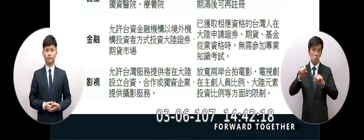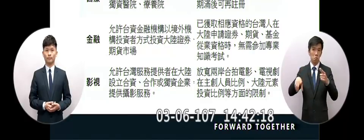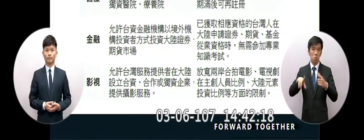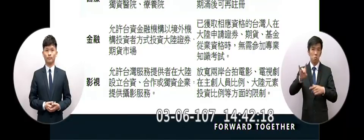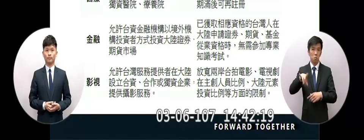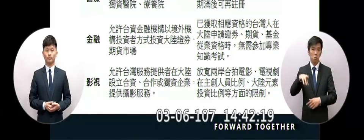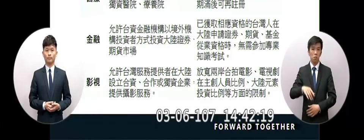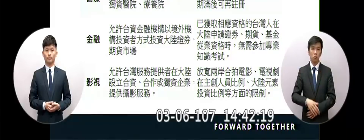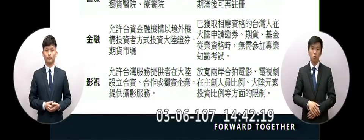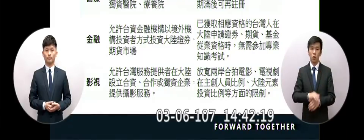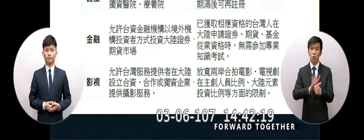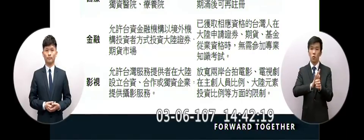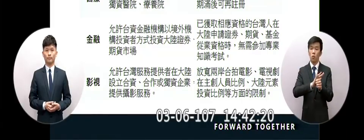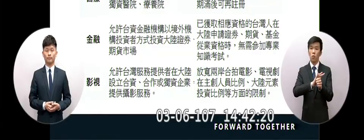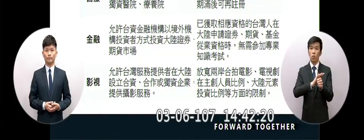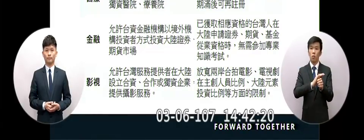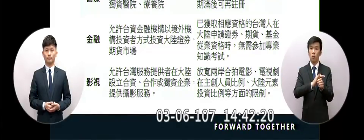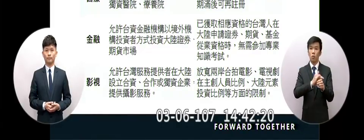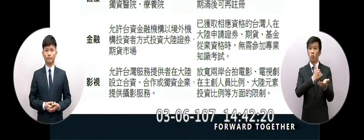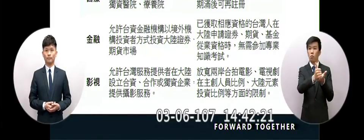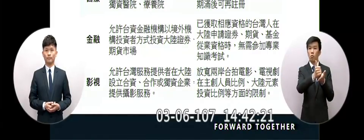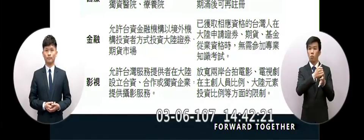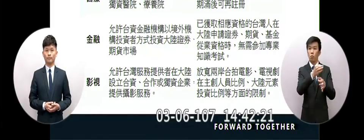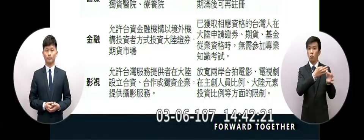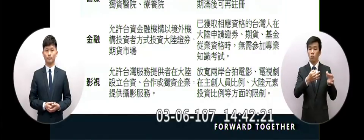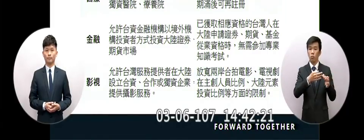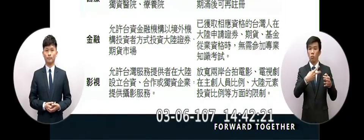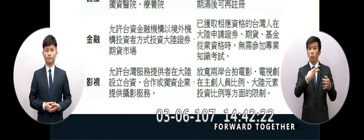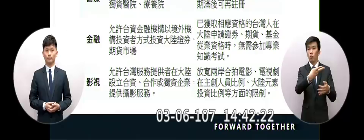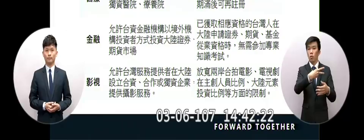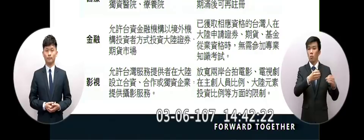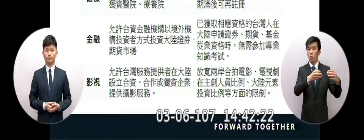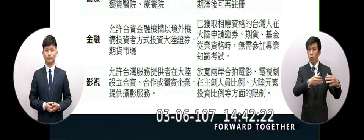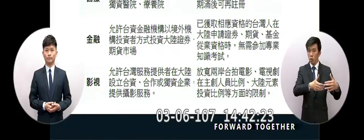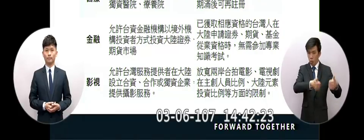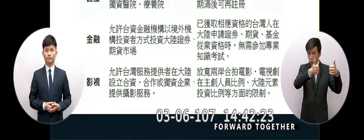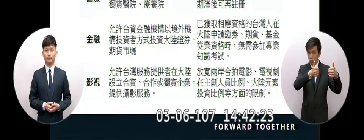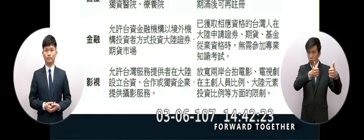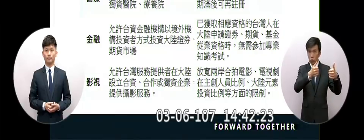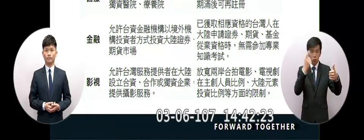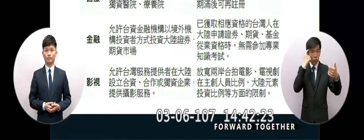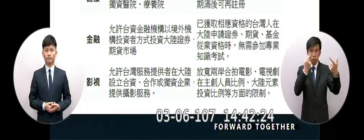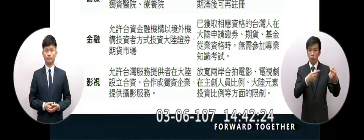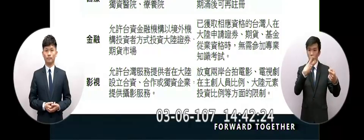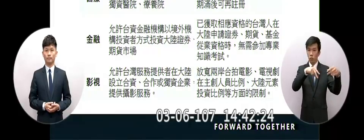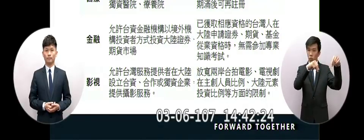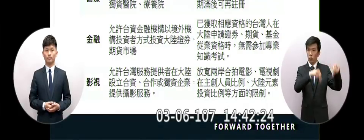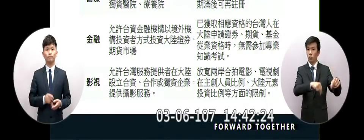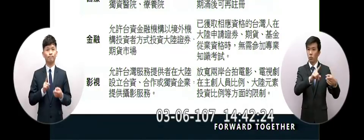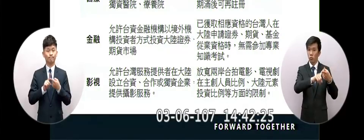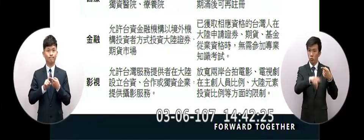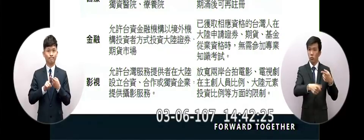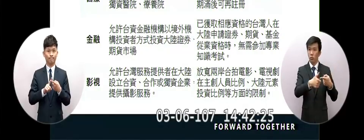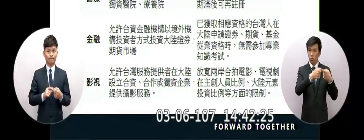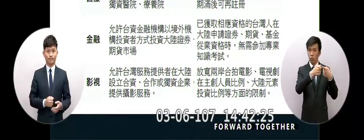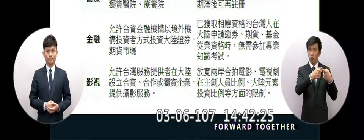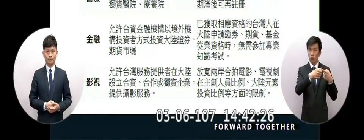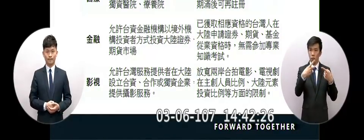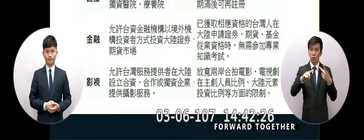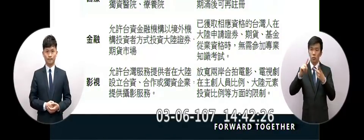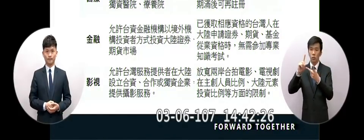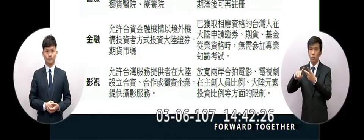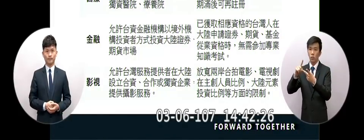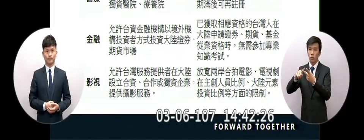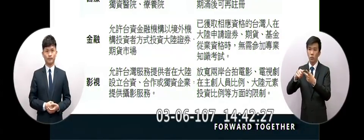易协定当然是双方一起谈嘛，协商协议最后有共识才签嘛，对不对？ 是， 这是第一个。会